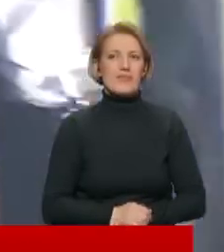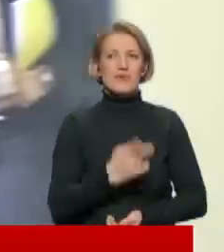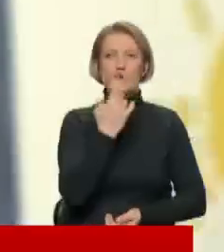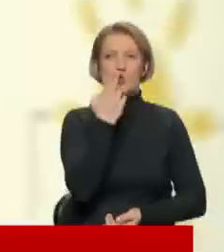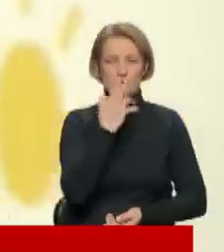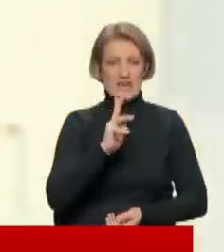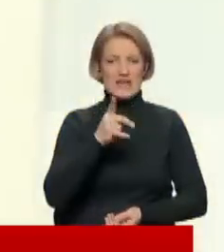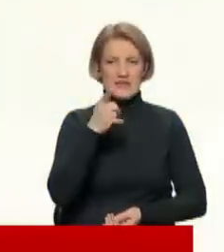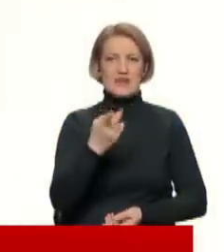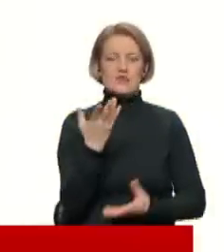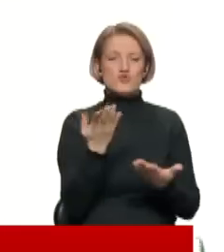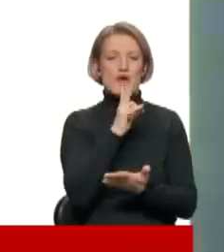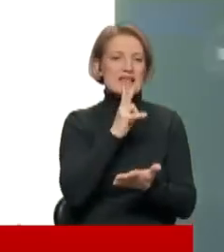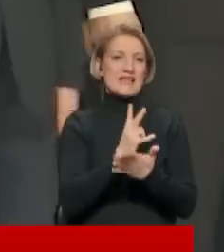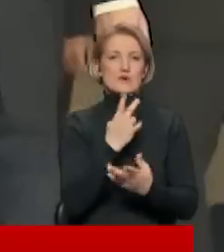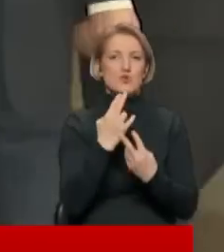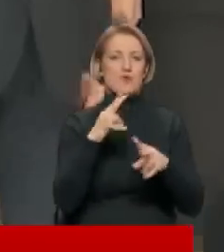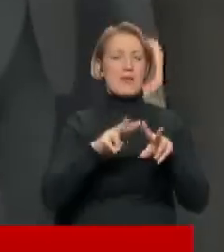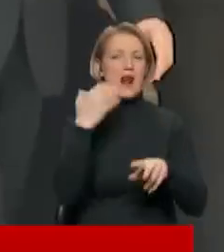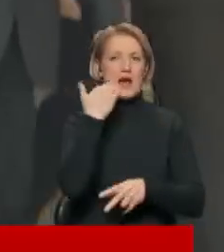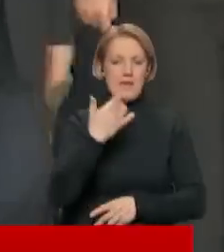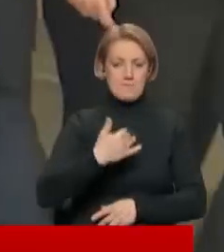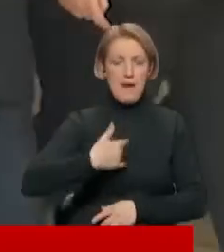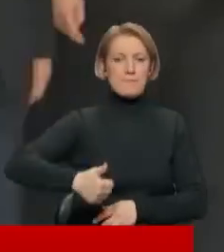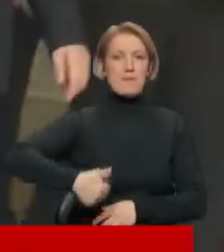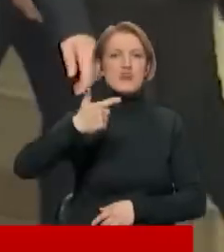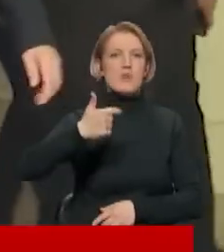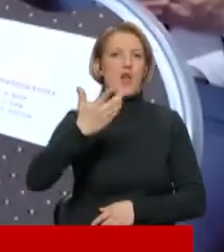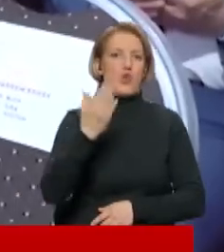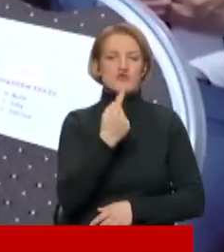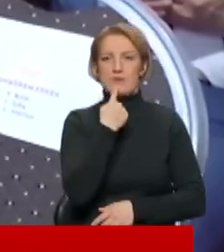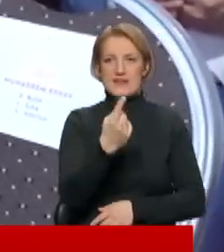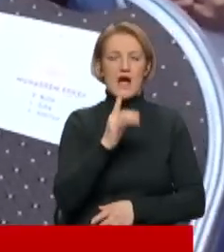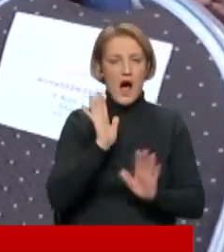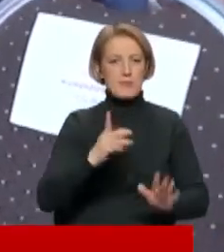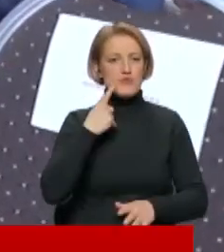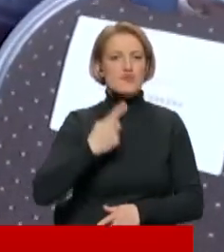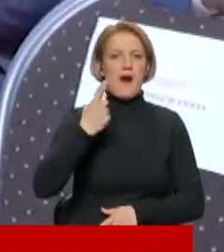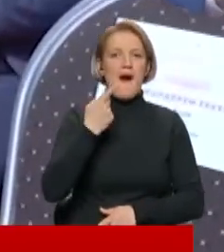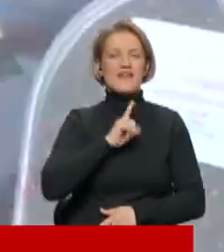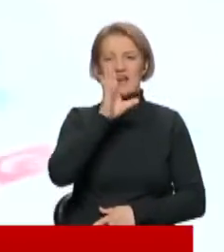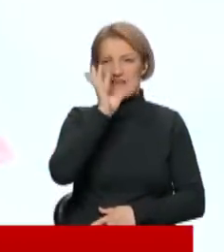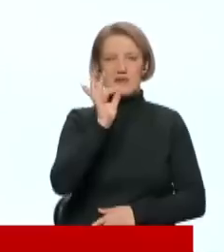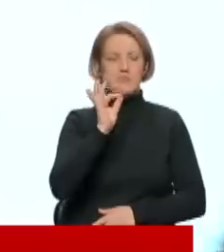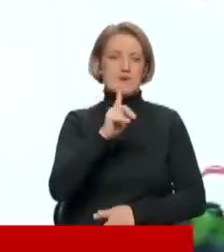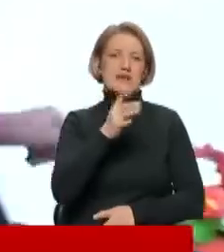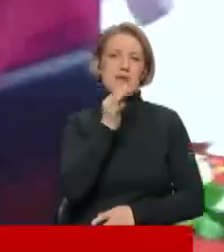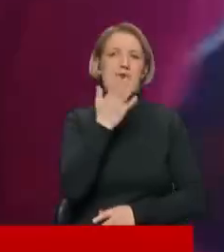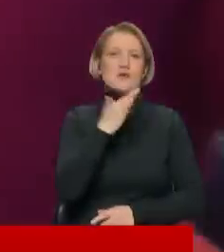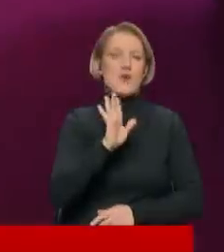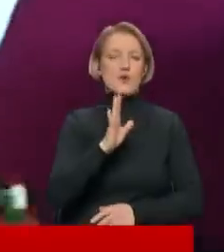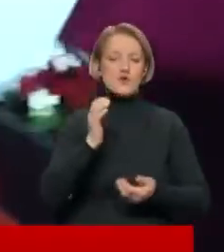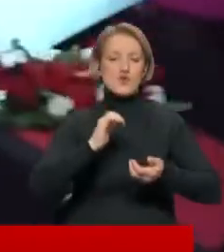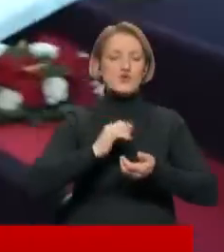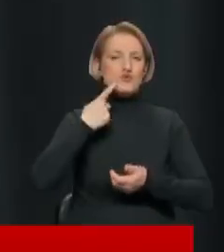konuşmaya geçildiğinde ise çok net konuştu Akşener ısrarla Ben başbakan olacağım dedi ama cumhurbaşkanı adayı için Henüz bir işaret yok Cumhur